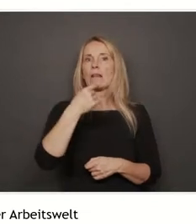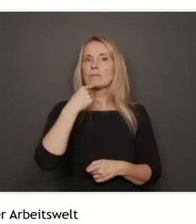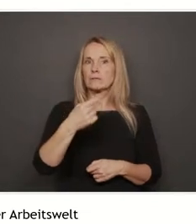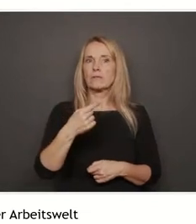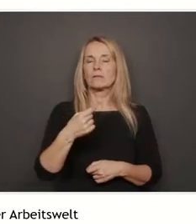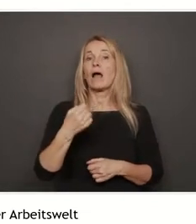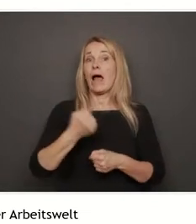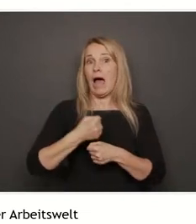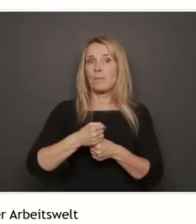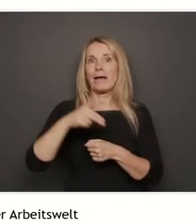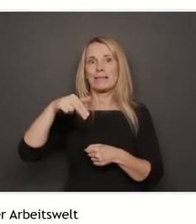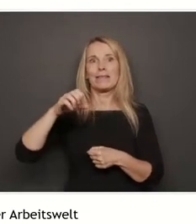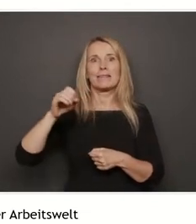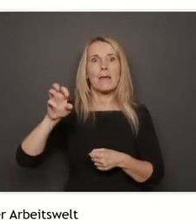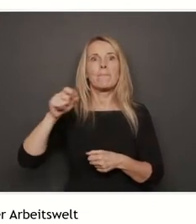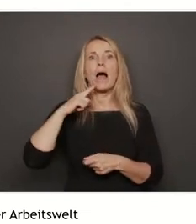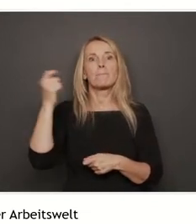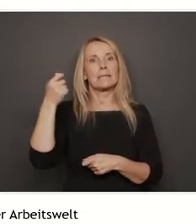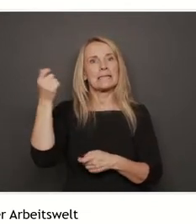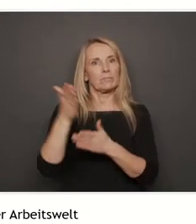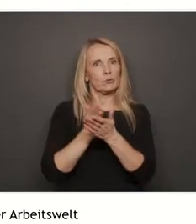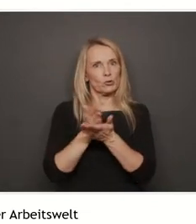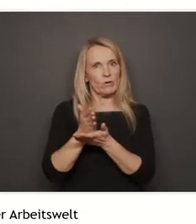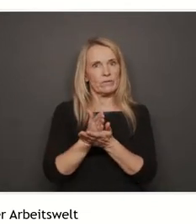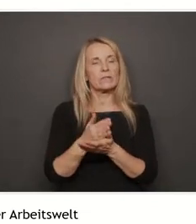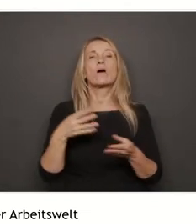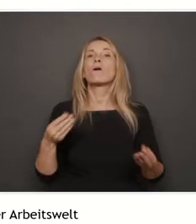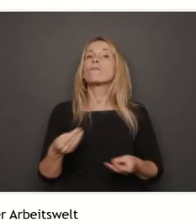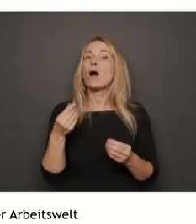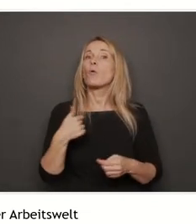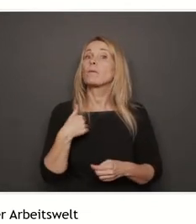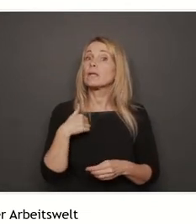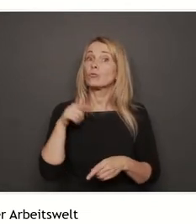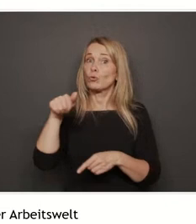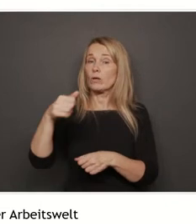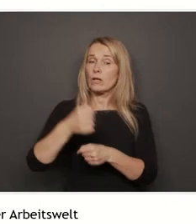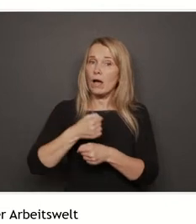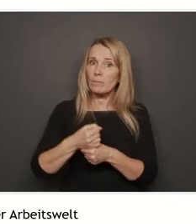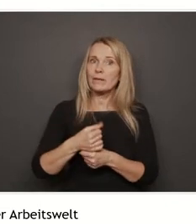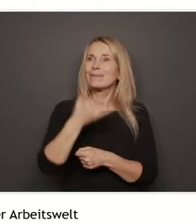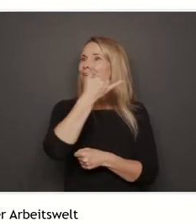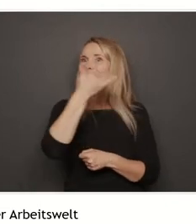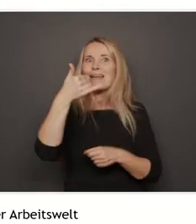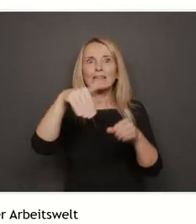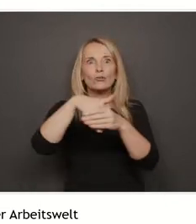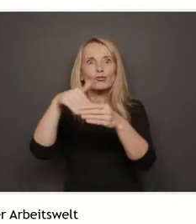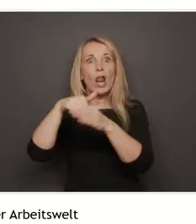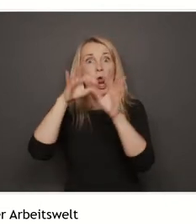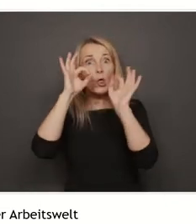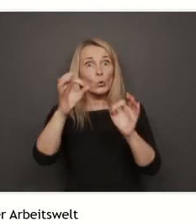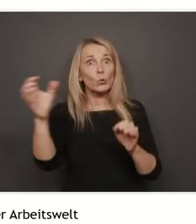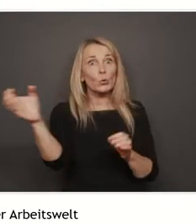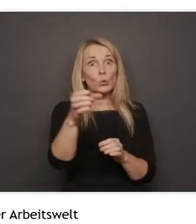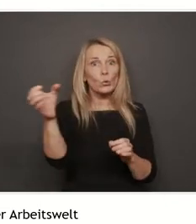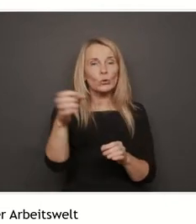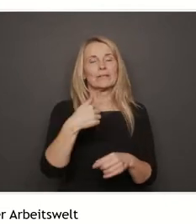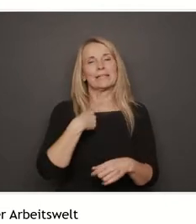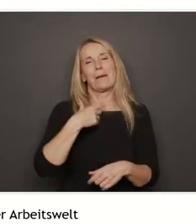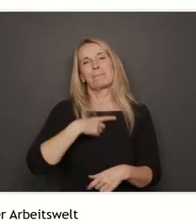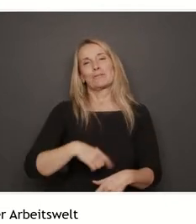arbeitet beim NEWA Betriebsservice, weil ich mich über jede Stelle, die wir gut besetzen können, persönlich